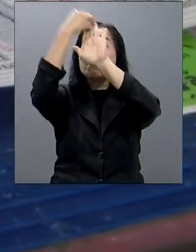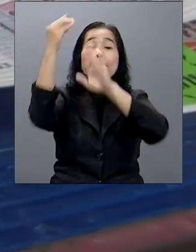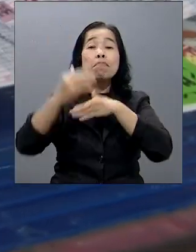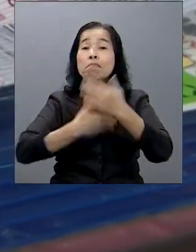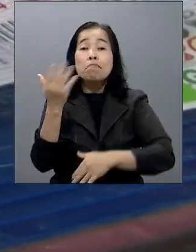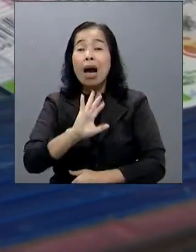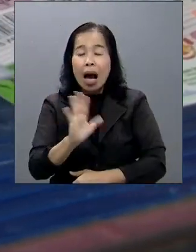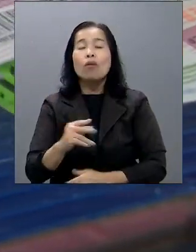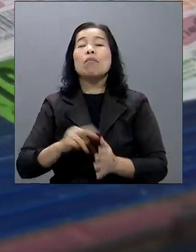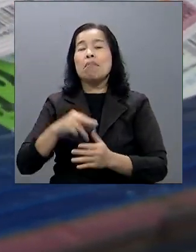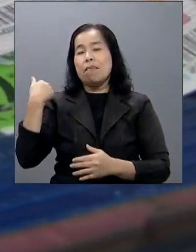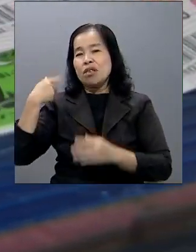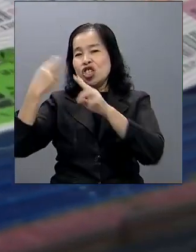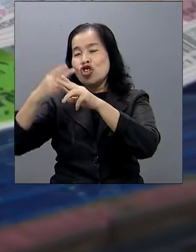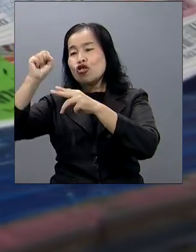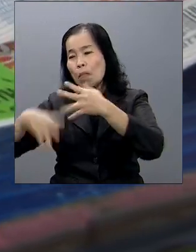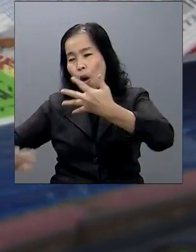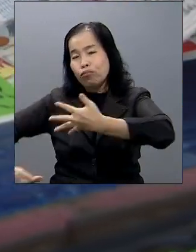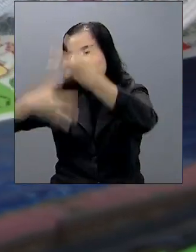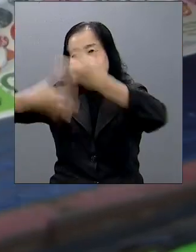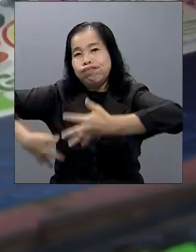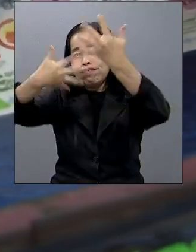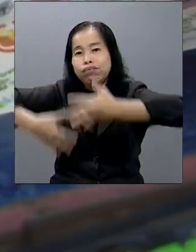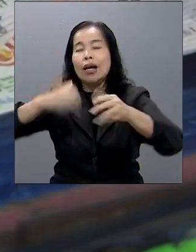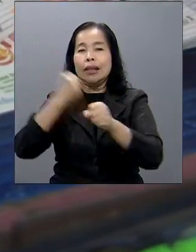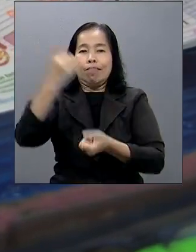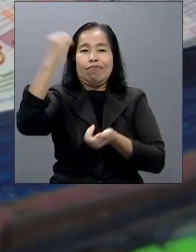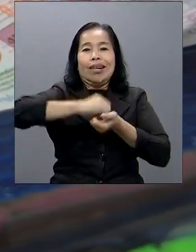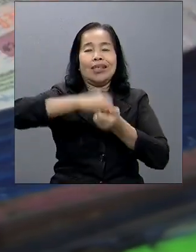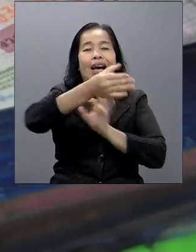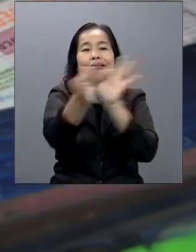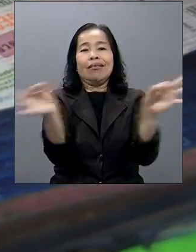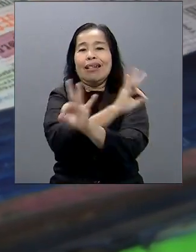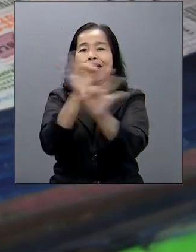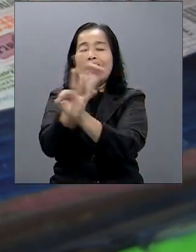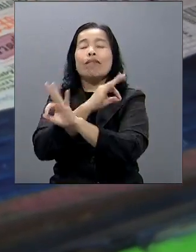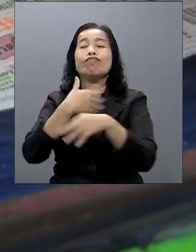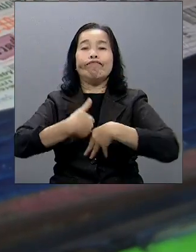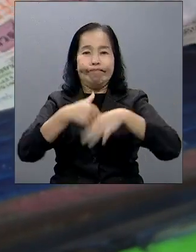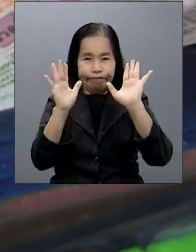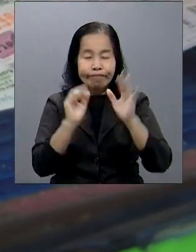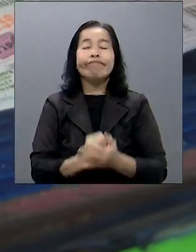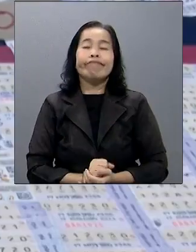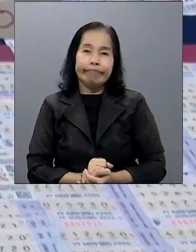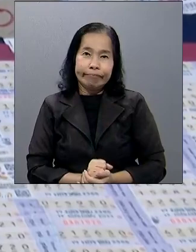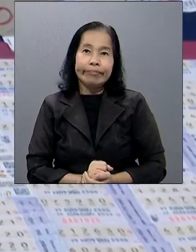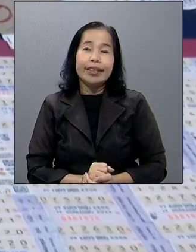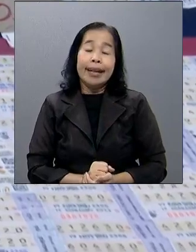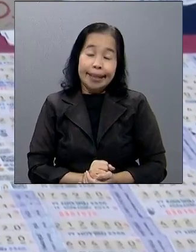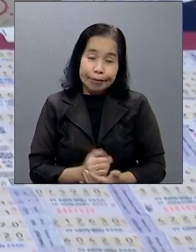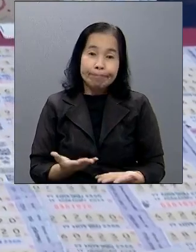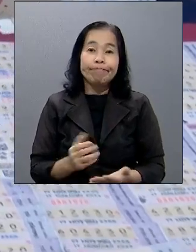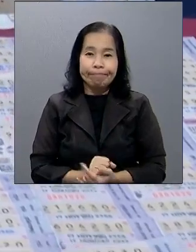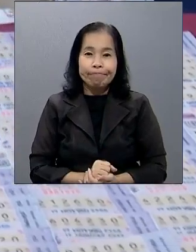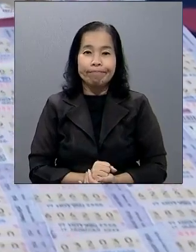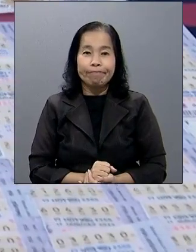ที่ได้รับเลือกลำดับสำรองถัดไปมาทำสัญญาทดแทนให้ครบตามจำนวนที่กำหนดต่อไปอ่ะว่